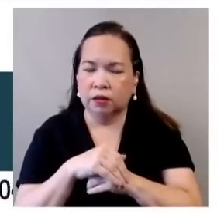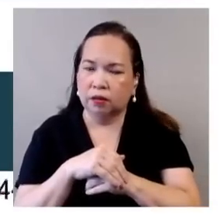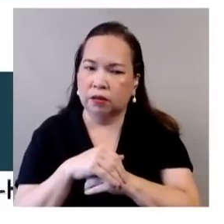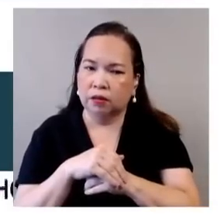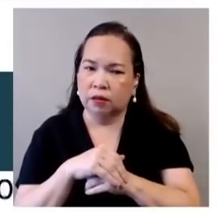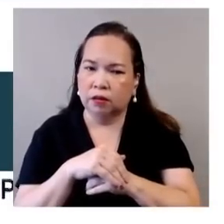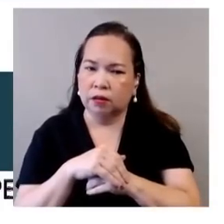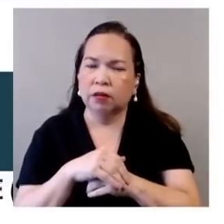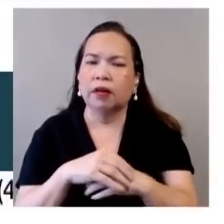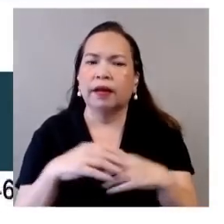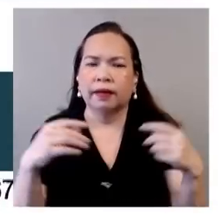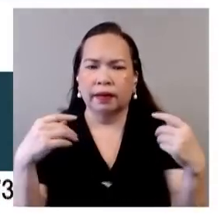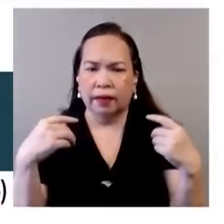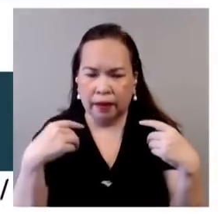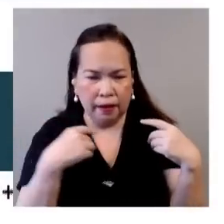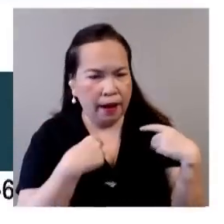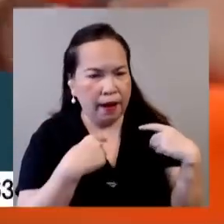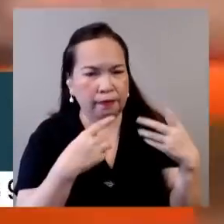Meron po kasi